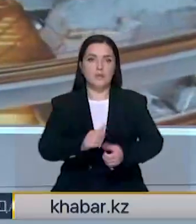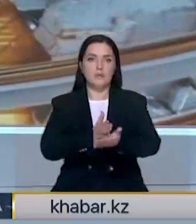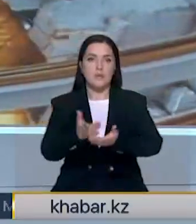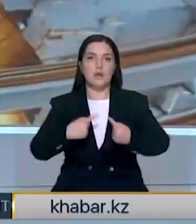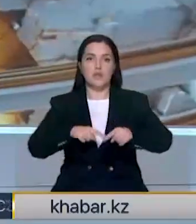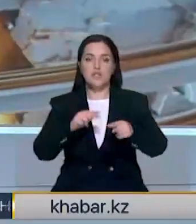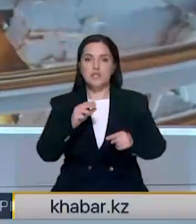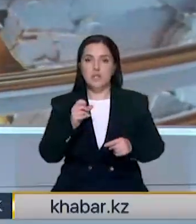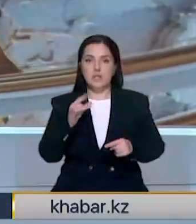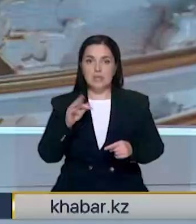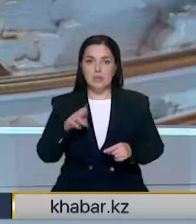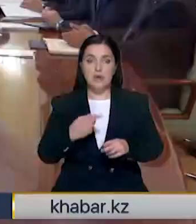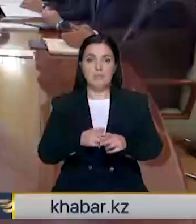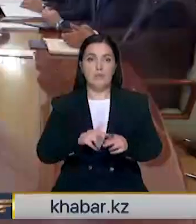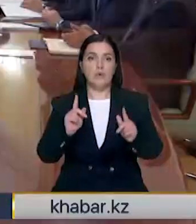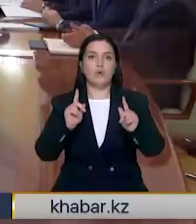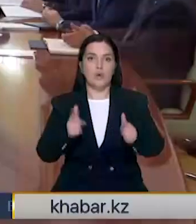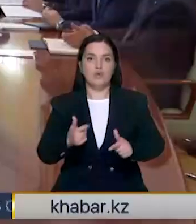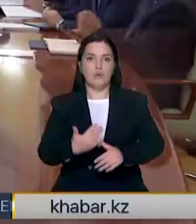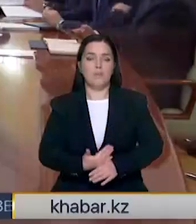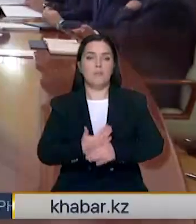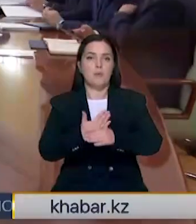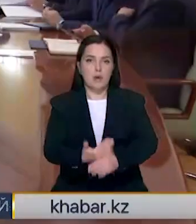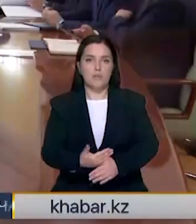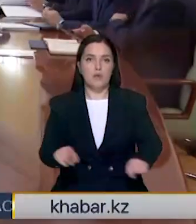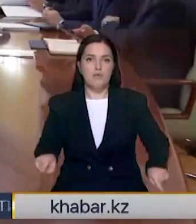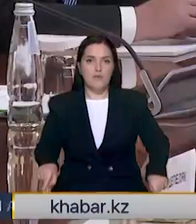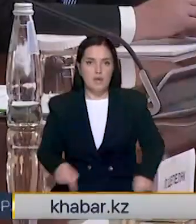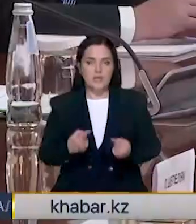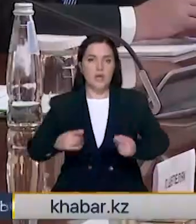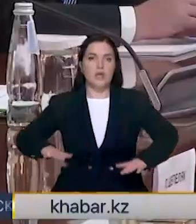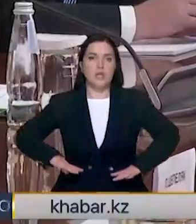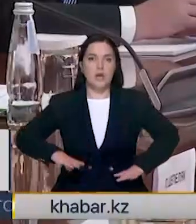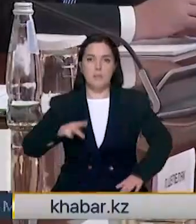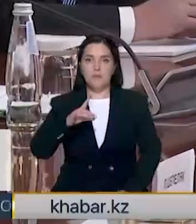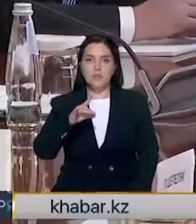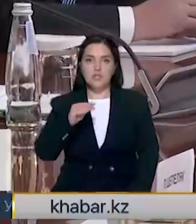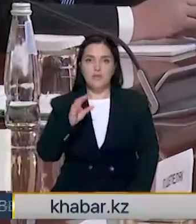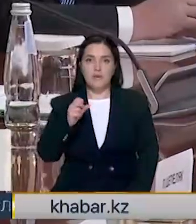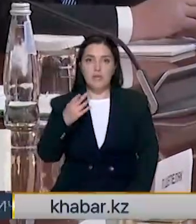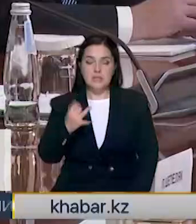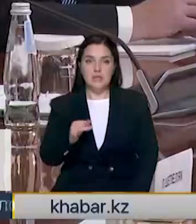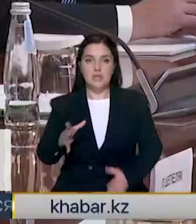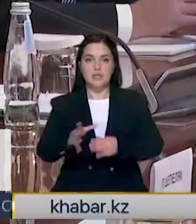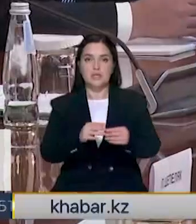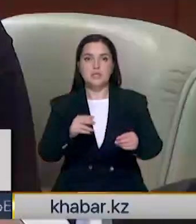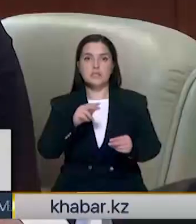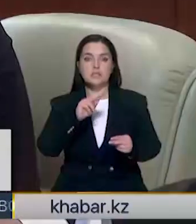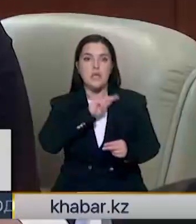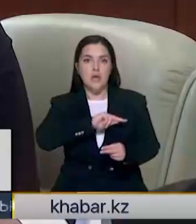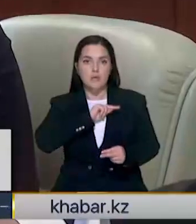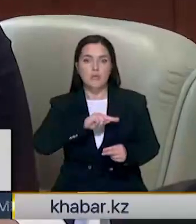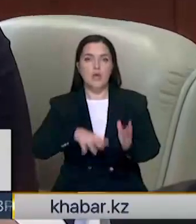ведомства Чехии эта страна готова помочь нашей республике восстановить породу лошадей проживальского и наладить сотрудничество в области